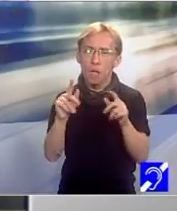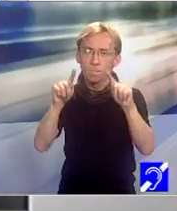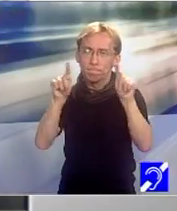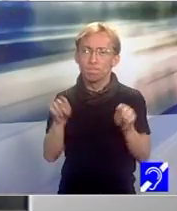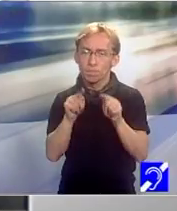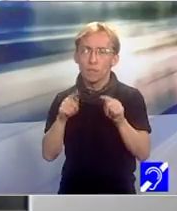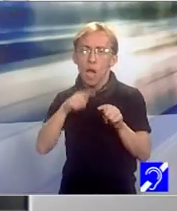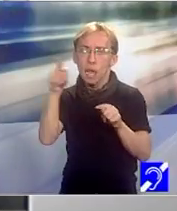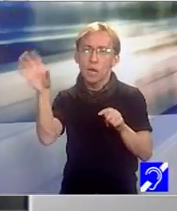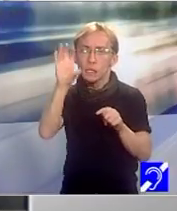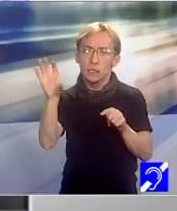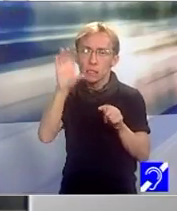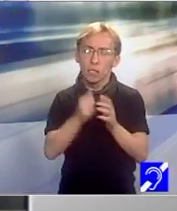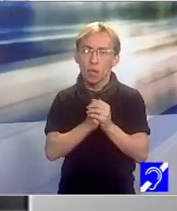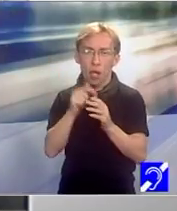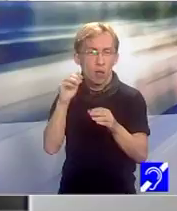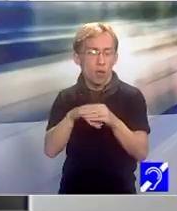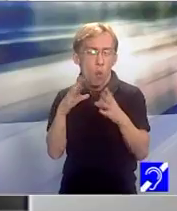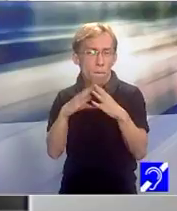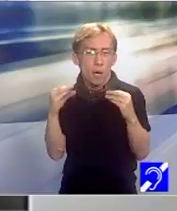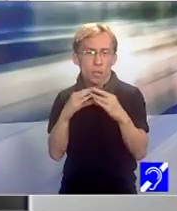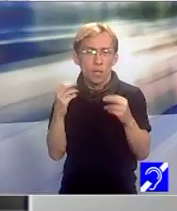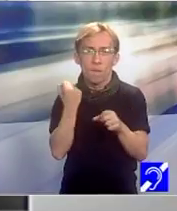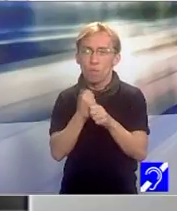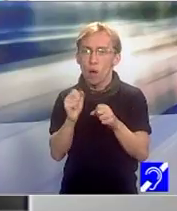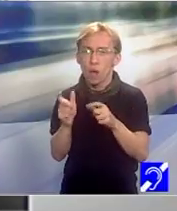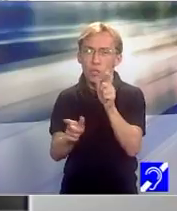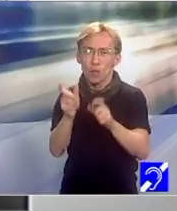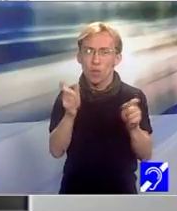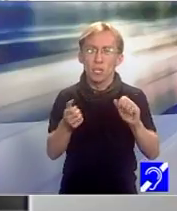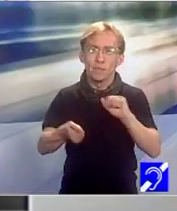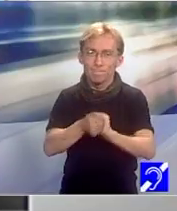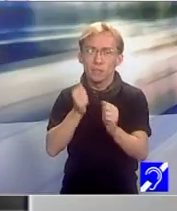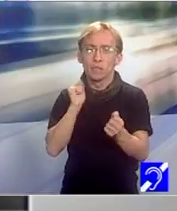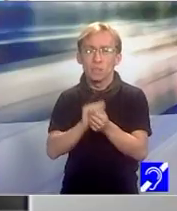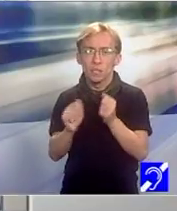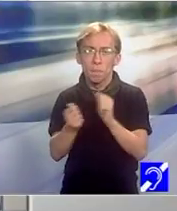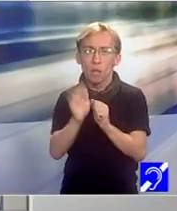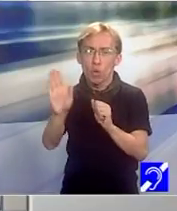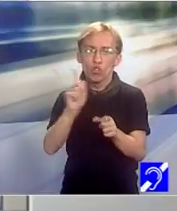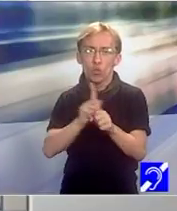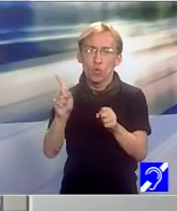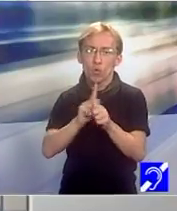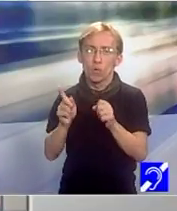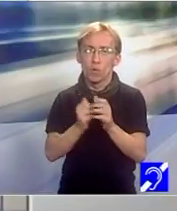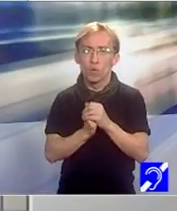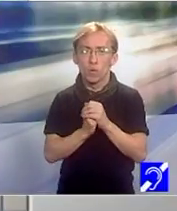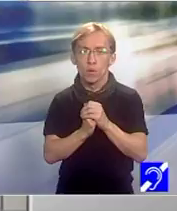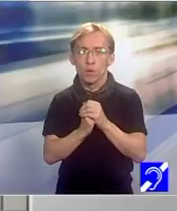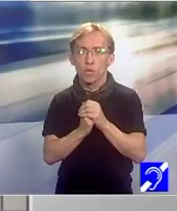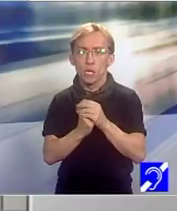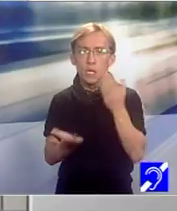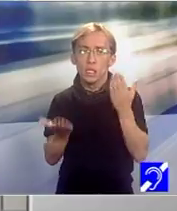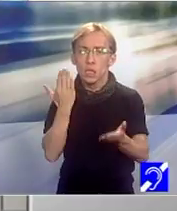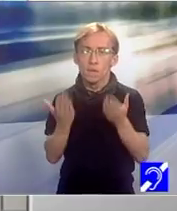în alte țări sunt decontate, în România nu. Foarte multe organizații s-au luptat pentru acest lucru. Asta este de altfel, Carmen, și diferența pe